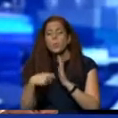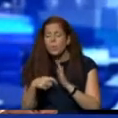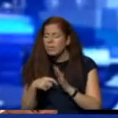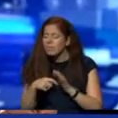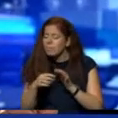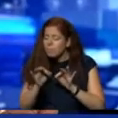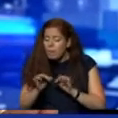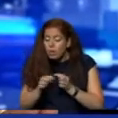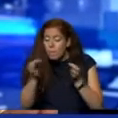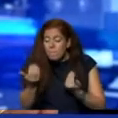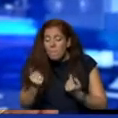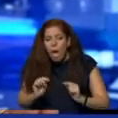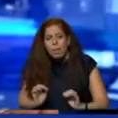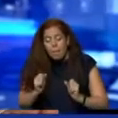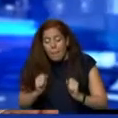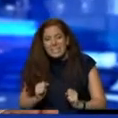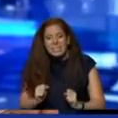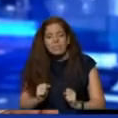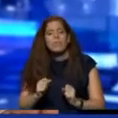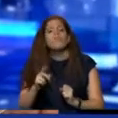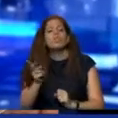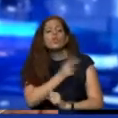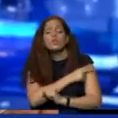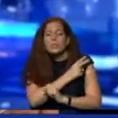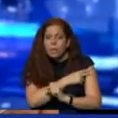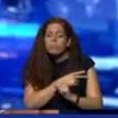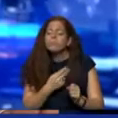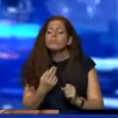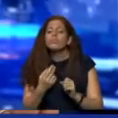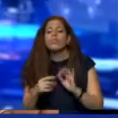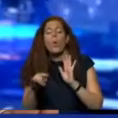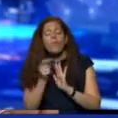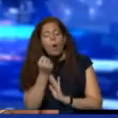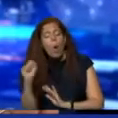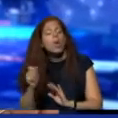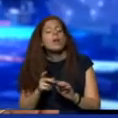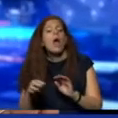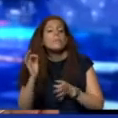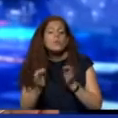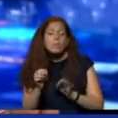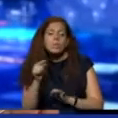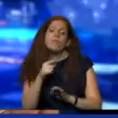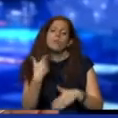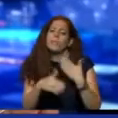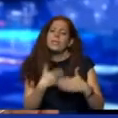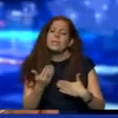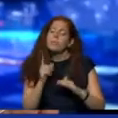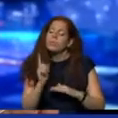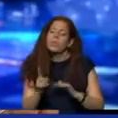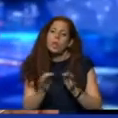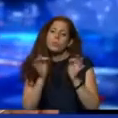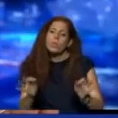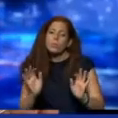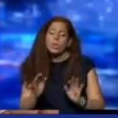מהשורש ופשוט להעמיד שוטרים שעוברים על החוק, להעמיד אותם לדין ומשם להתקדם, כי זו צריכה להיות נקודת